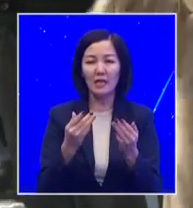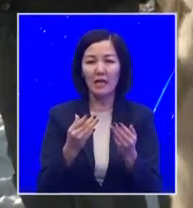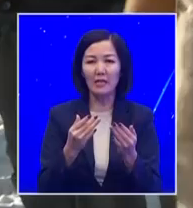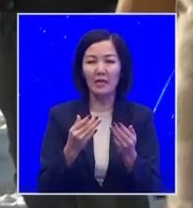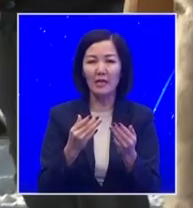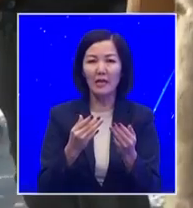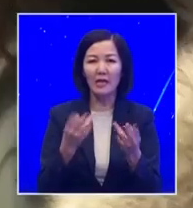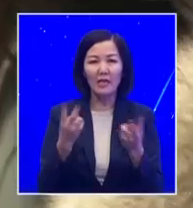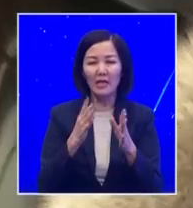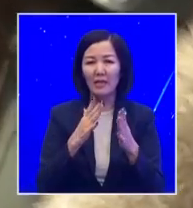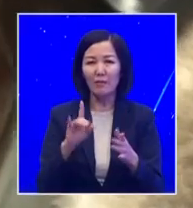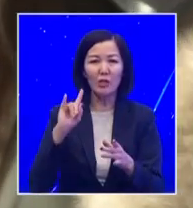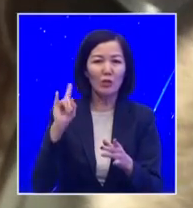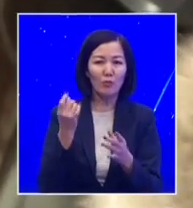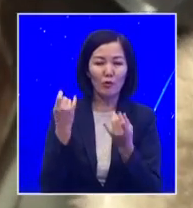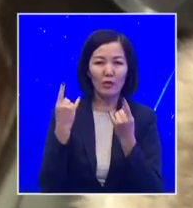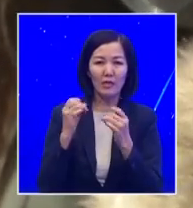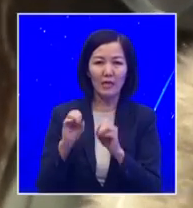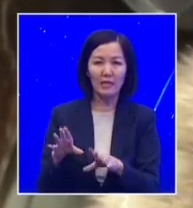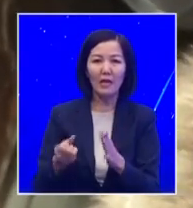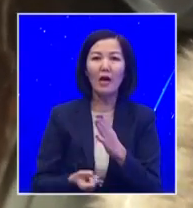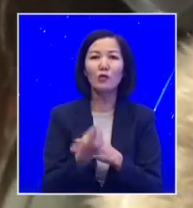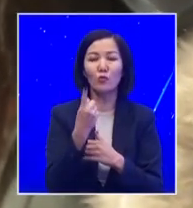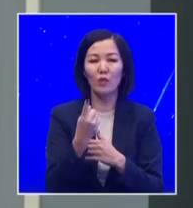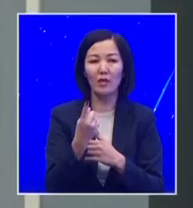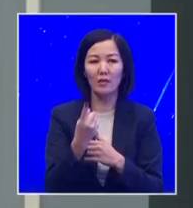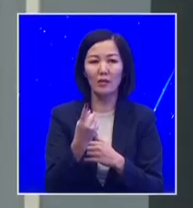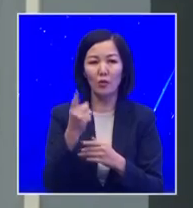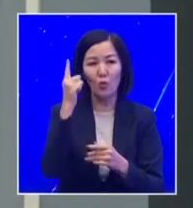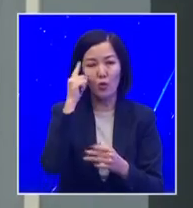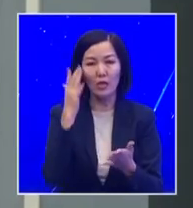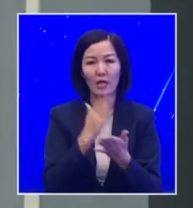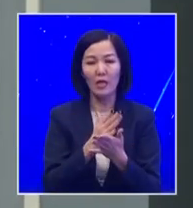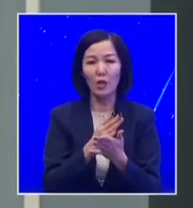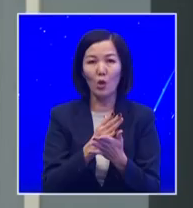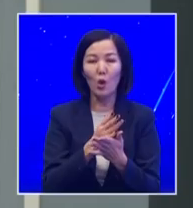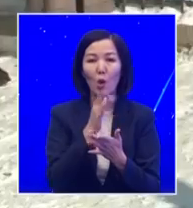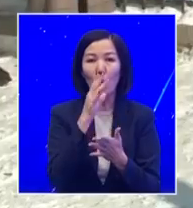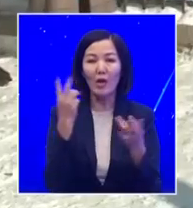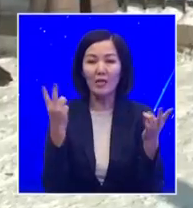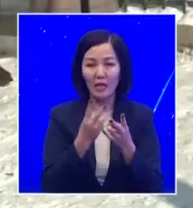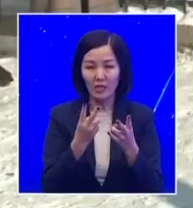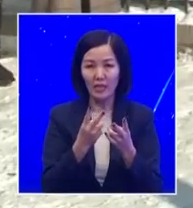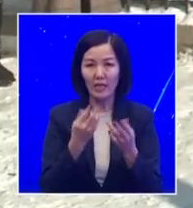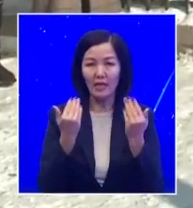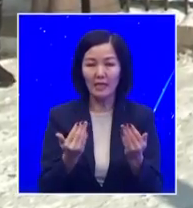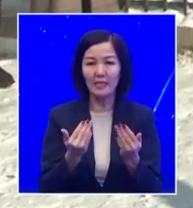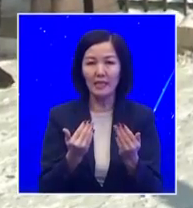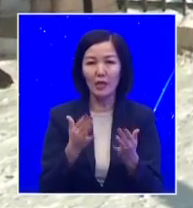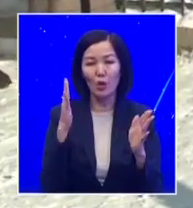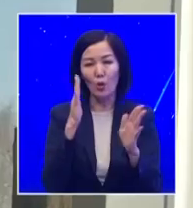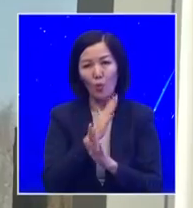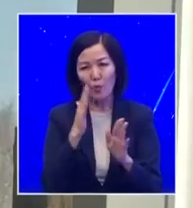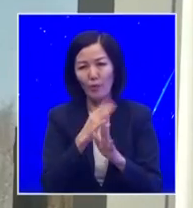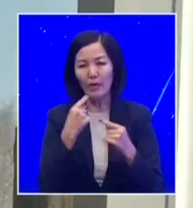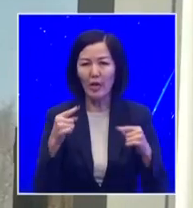тағдыры таразыға түсетін бұл үйшік қайдан шықты дерсіз. Мұның бәрі уақыт қажеттілігінен туындап отыр. Өмір болғасын